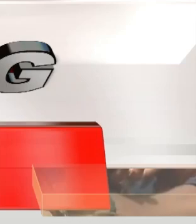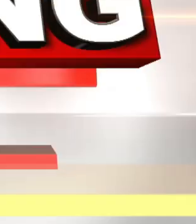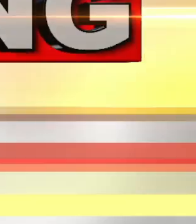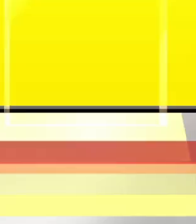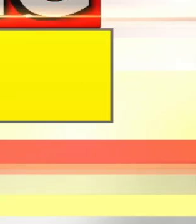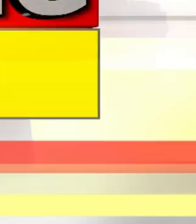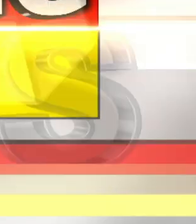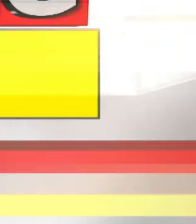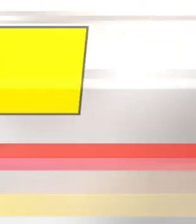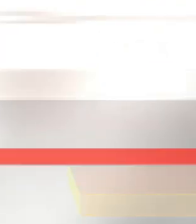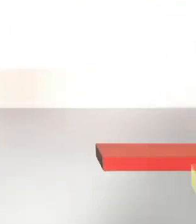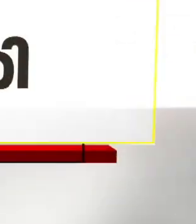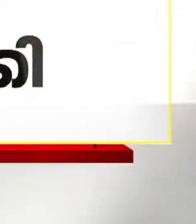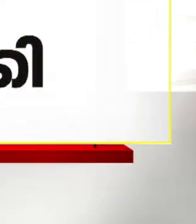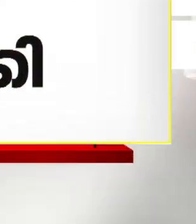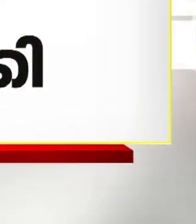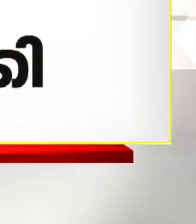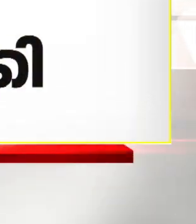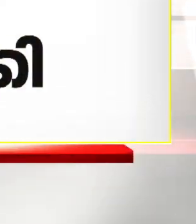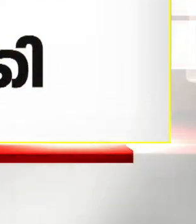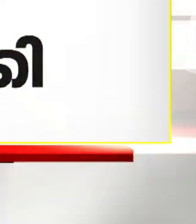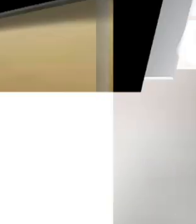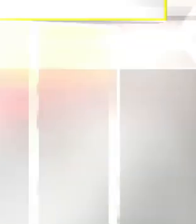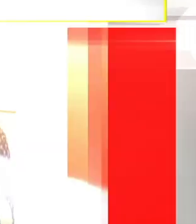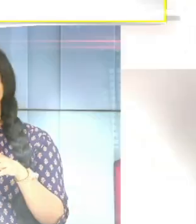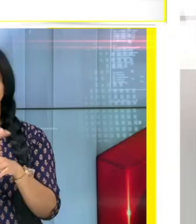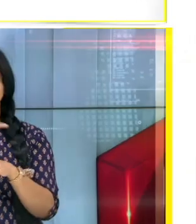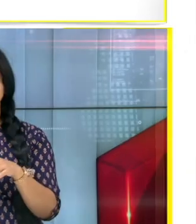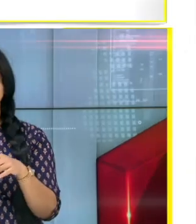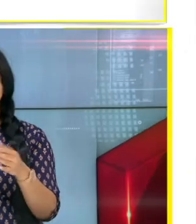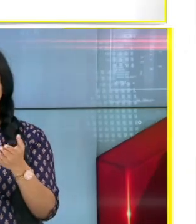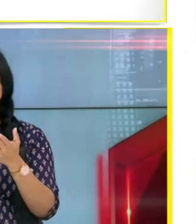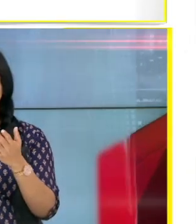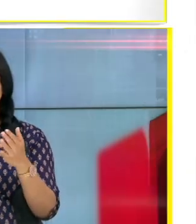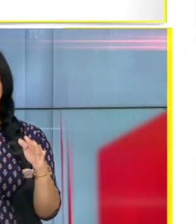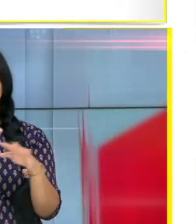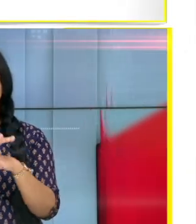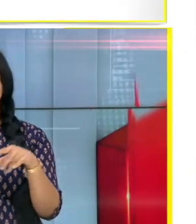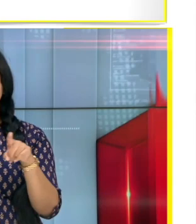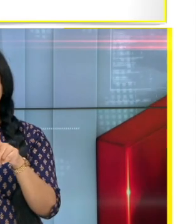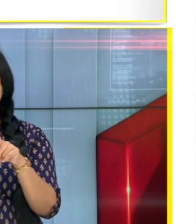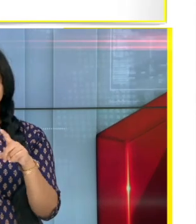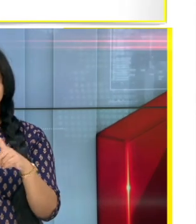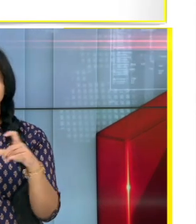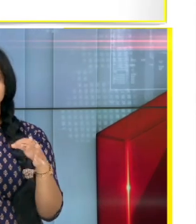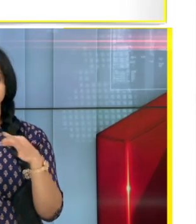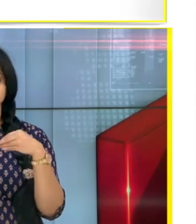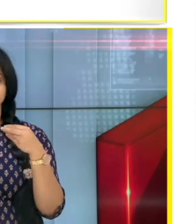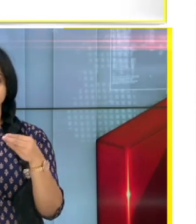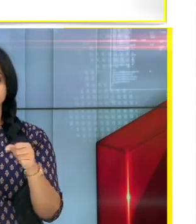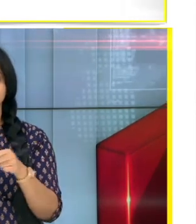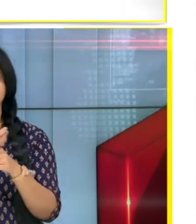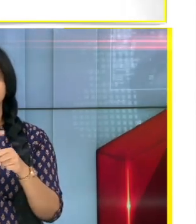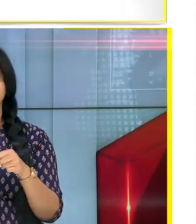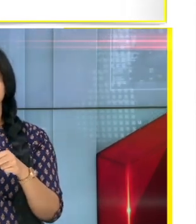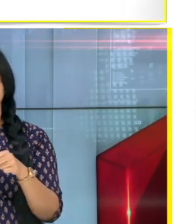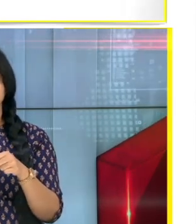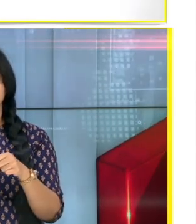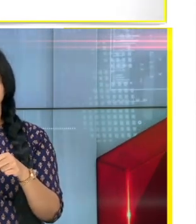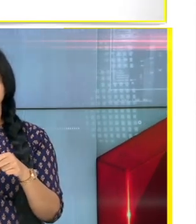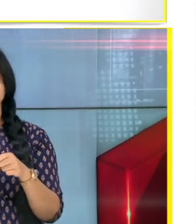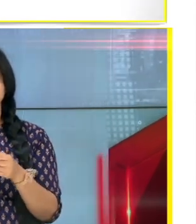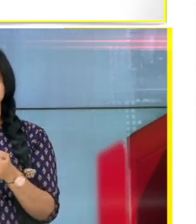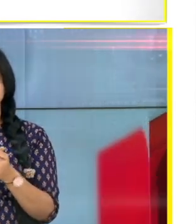തീരുമാനം റദ്ദാക്കിയിരിക്കുന്നത്. ഇത് സർവകലാശാല നിയമങ്ങൾക്കും ചട്ടങ്ങൾക്കും വിരുദ്ധമാണ് എന്ന് വ്യക്തമാക്കിക്കൊണ്ടാണ് ഗവർണറുടെ ഈ തീരുമാനം ഇപ്പോൾ